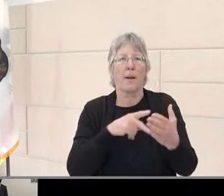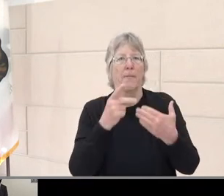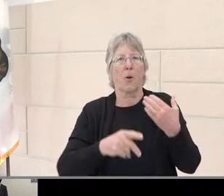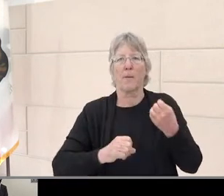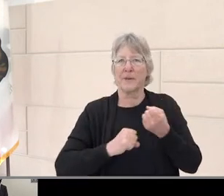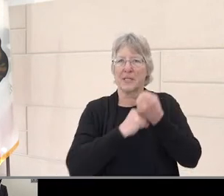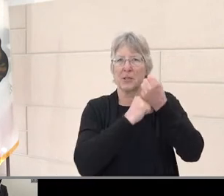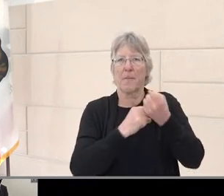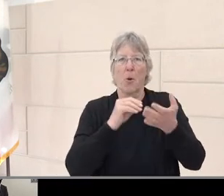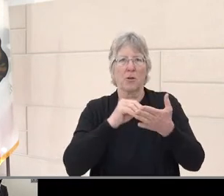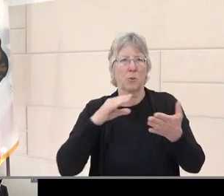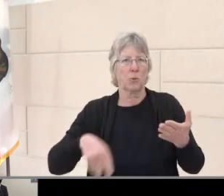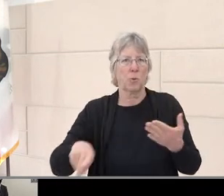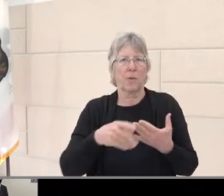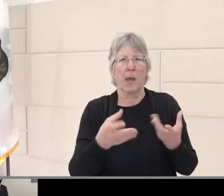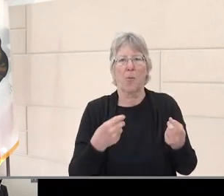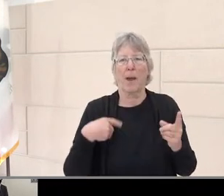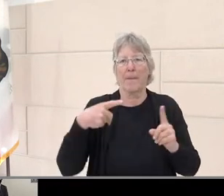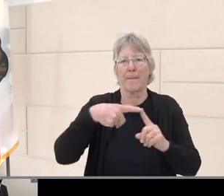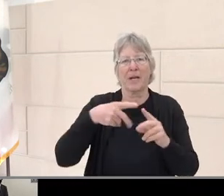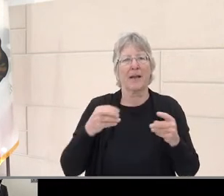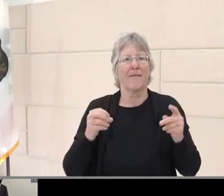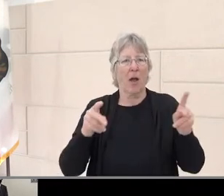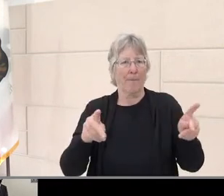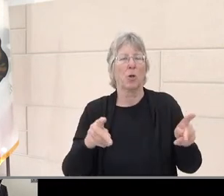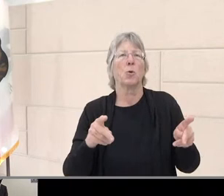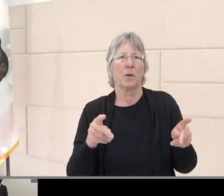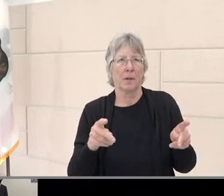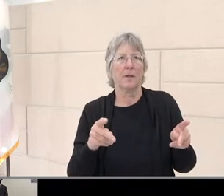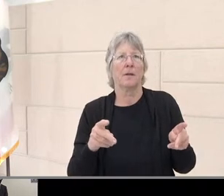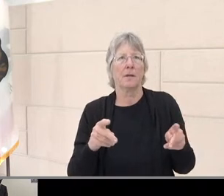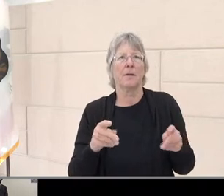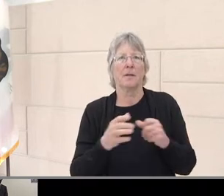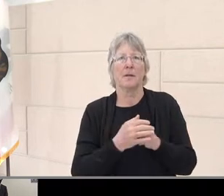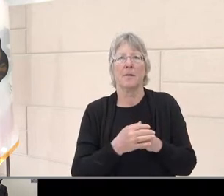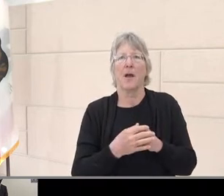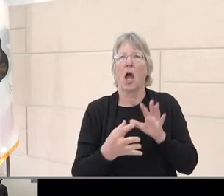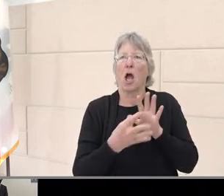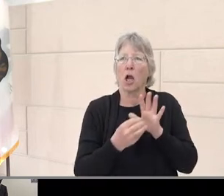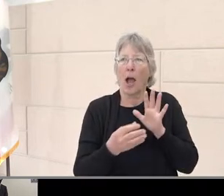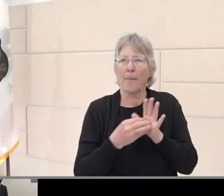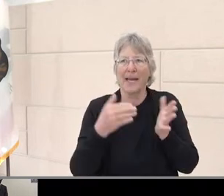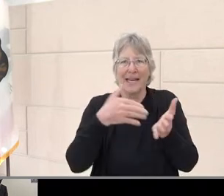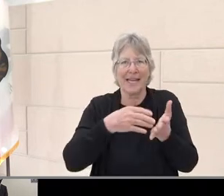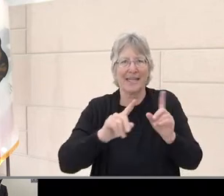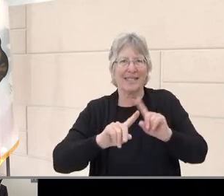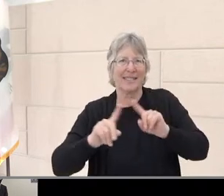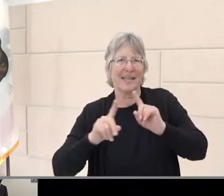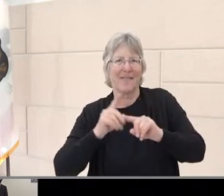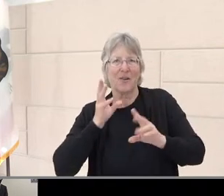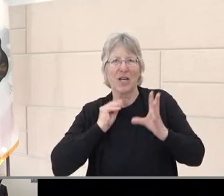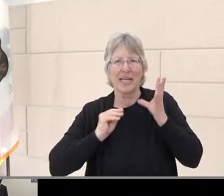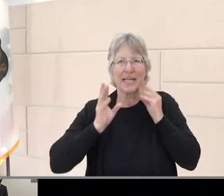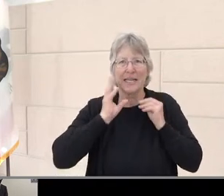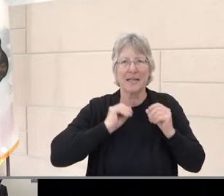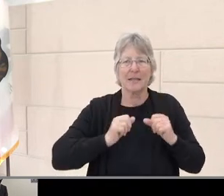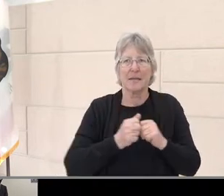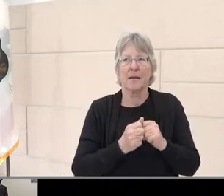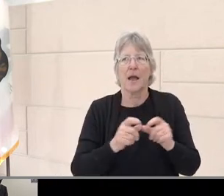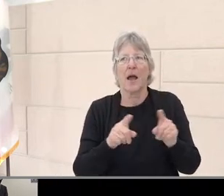ការរឹងមាំទៅលើដើម្បីគ្រប់គ្រងដល់សិស្សដើម្បីបង្កើតមុខជំនា